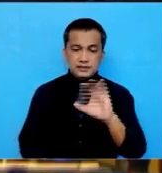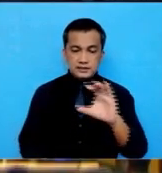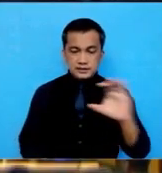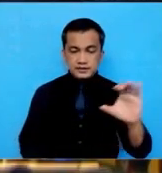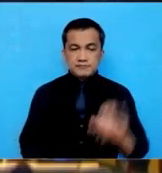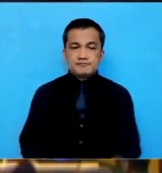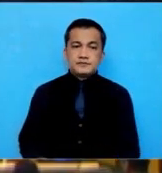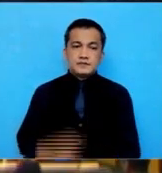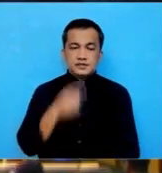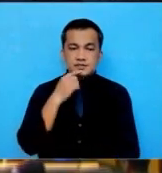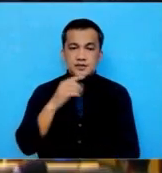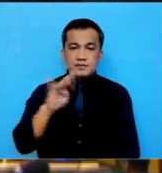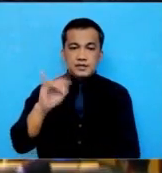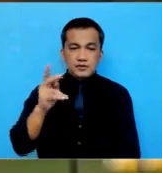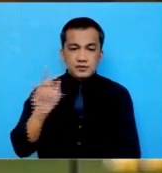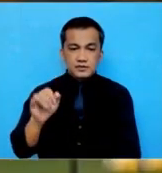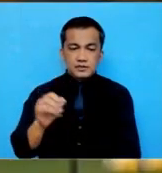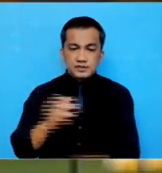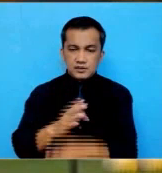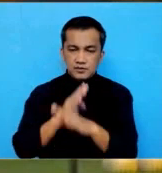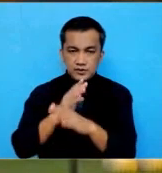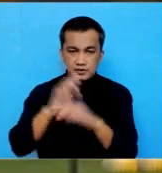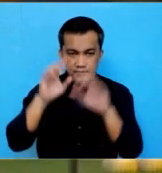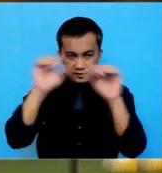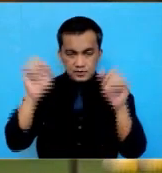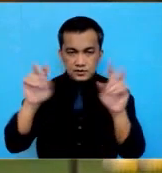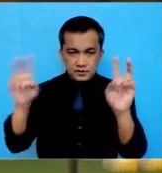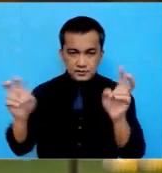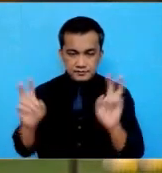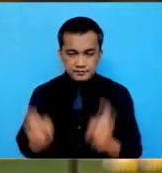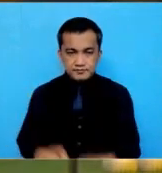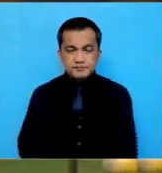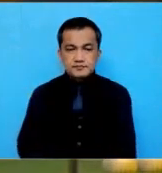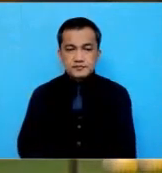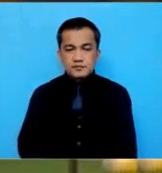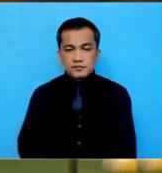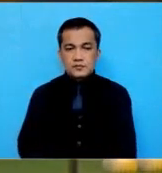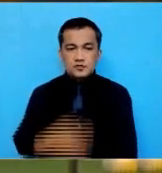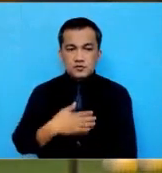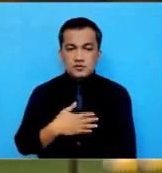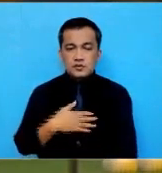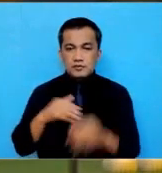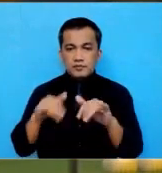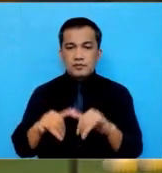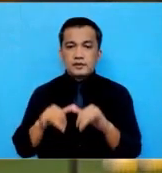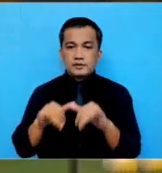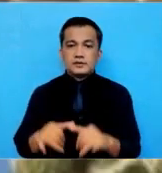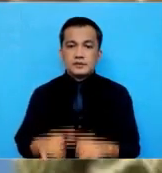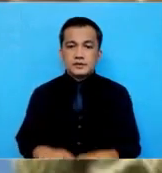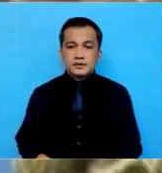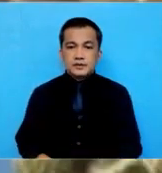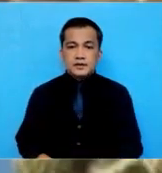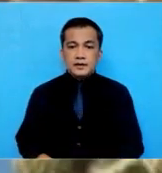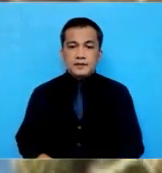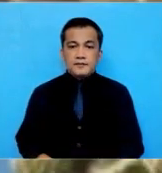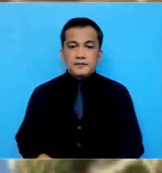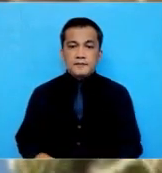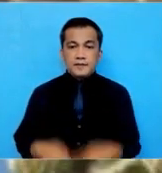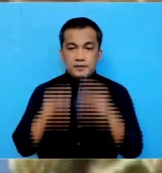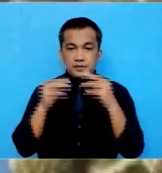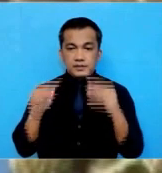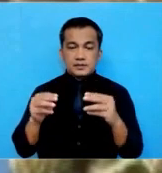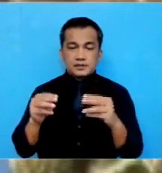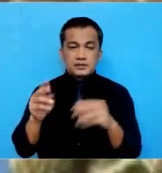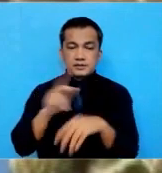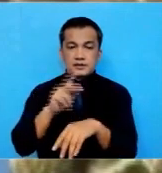Banlawi, sinadyang iwasan ng Pangulo ang mga paksang ito. Gusto niyang ma-maintain yung kanyang message, yung narrative niya na the